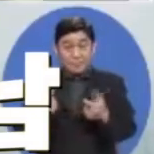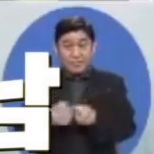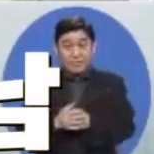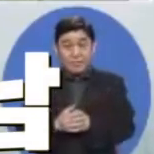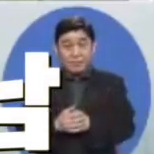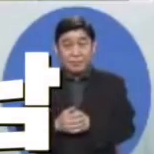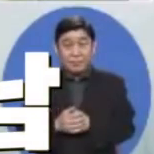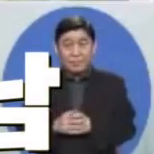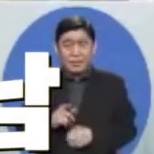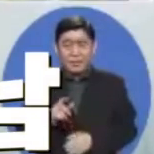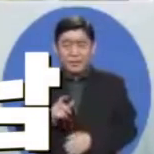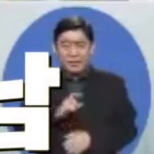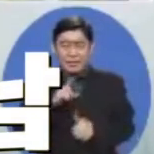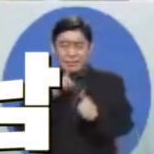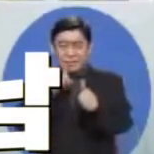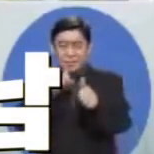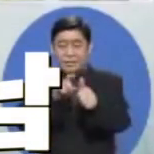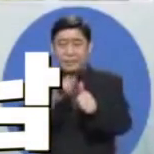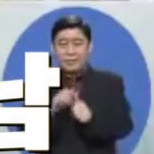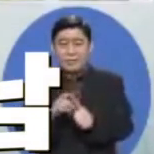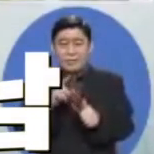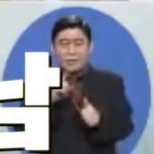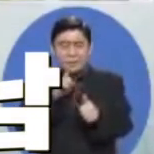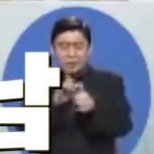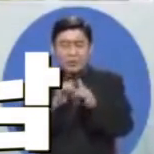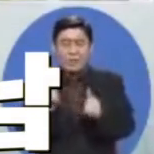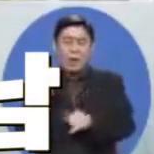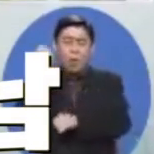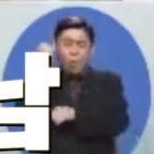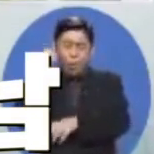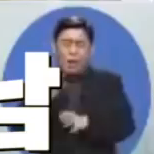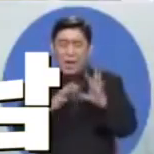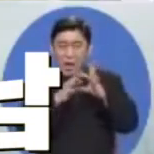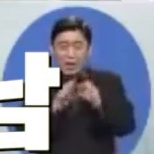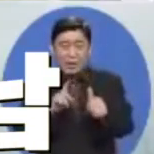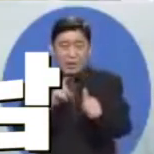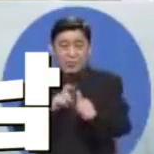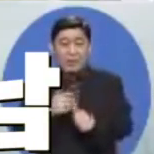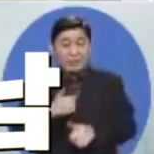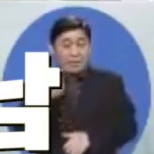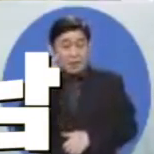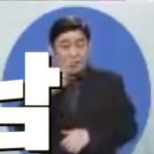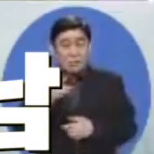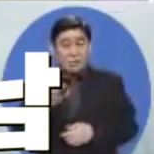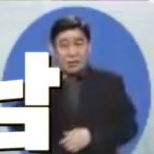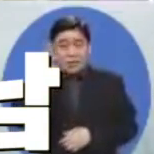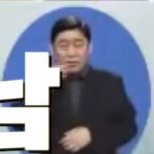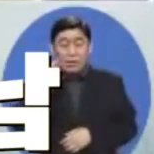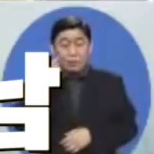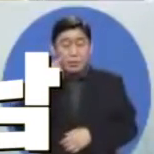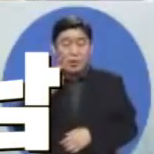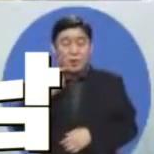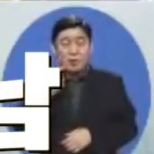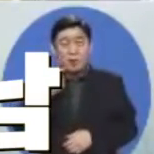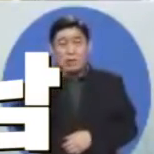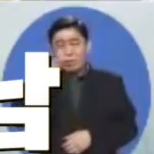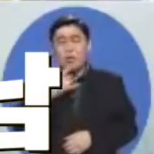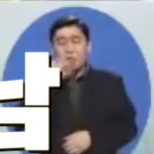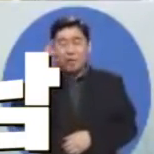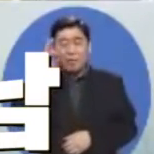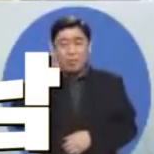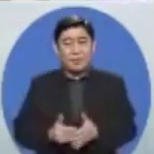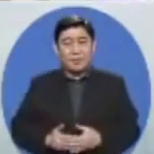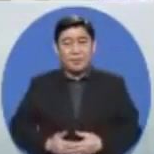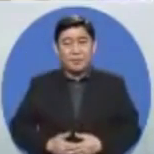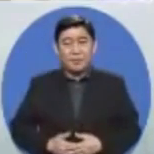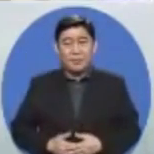참 의심스럽습니다. 뭐 의심이 많은 사람은 원래 의심을 합니다. 돼지 눈에는 돼지가 보이고 부처 눈에는 부처가 보인다는 말이